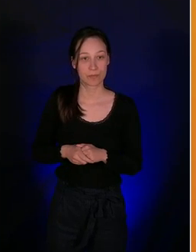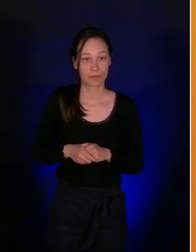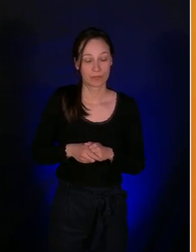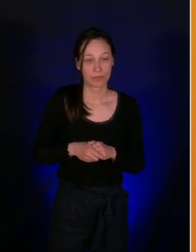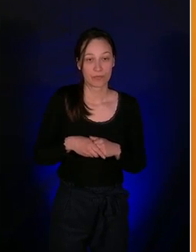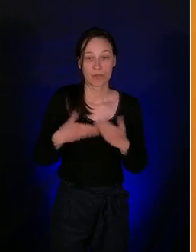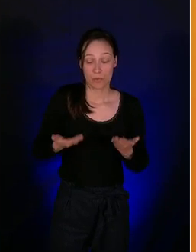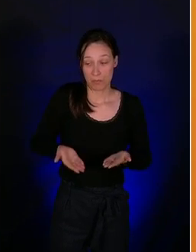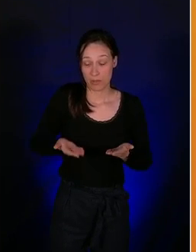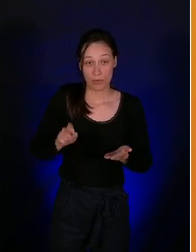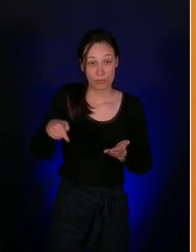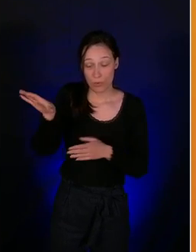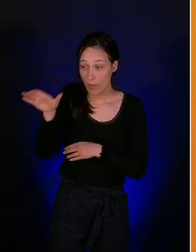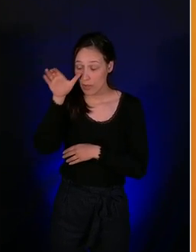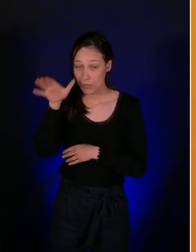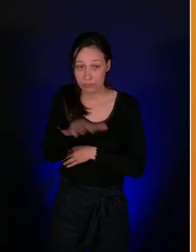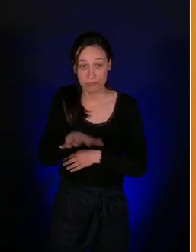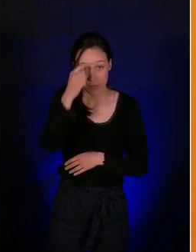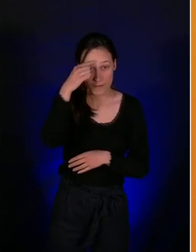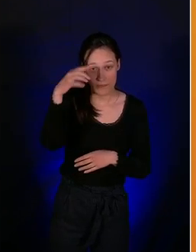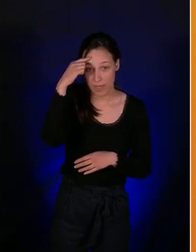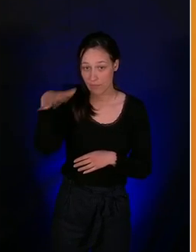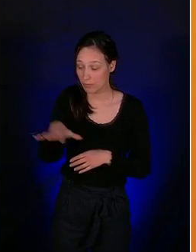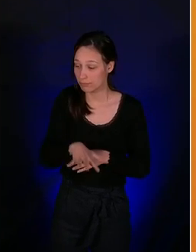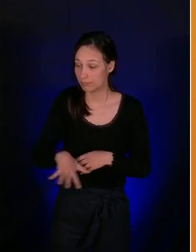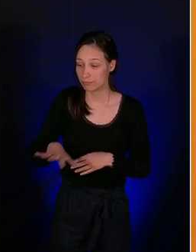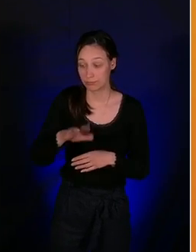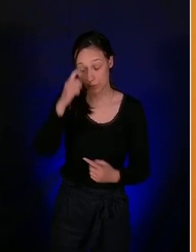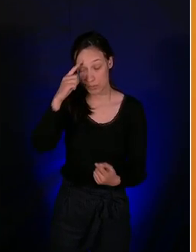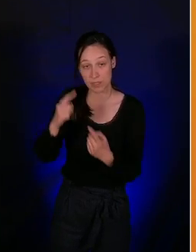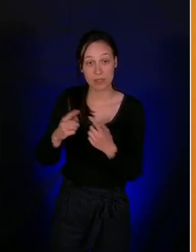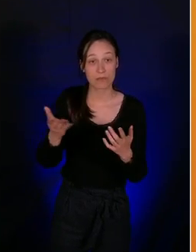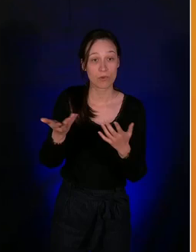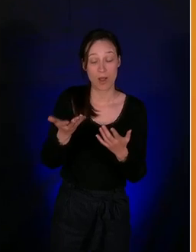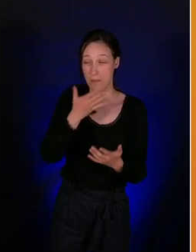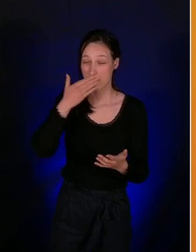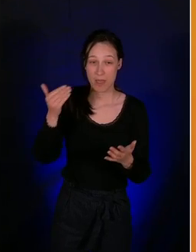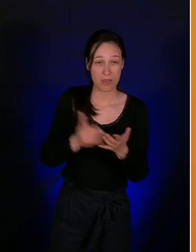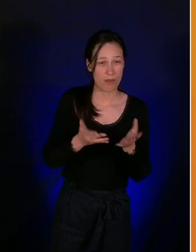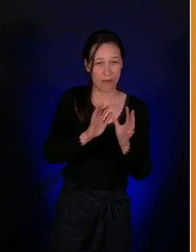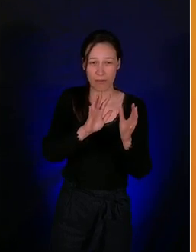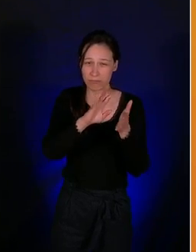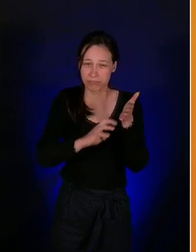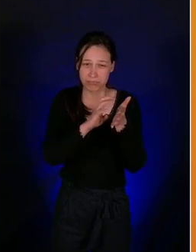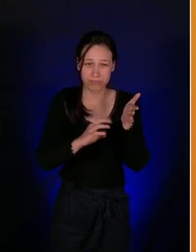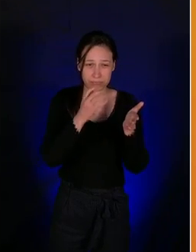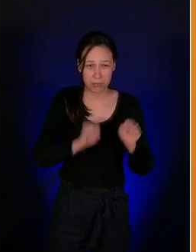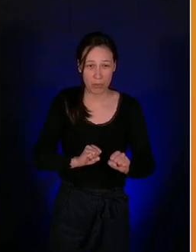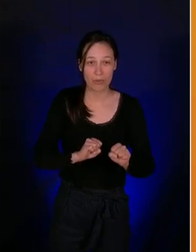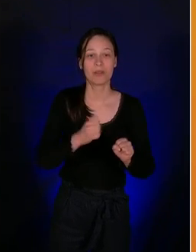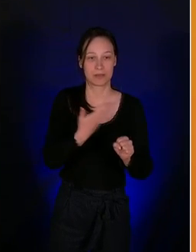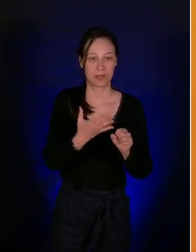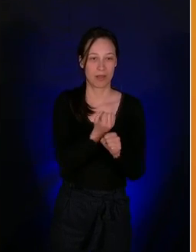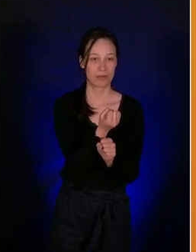chacun, avec une volonté d'obtenir la meilleure formulation possible. Toujours dans la même optique, et à deux reprises,